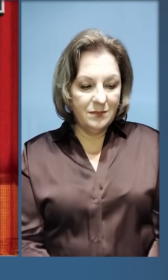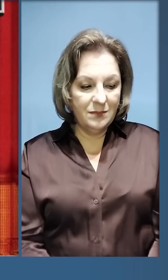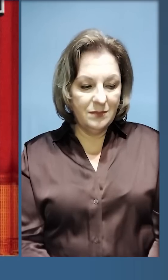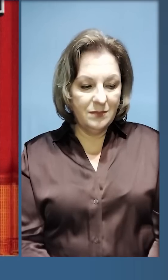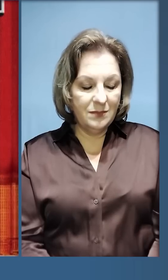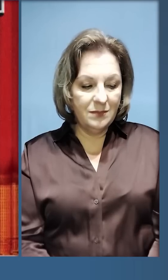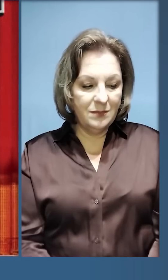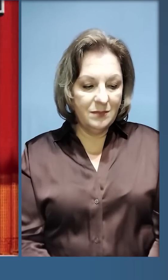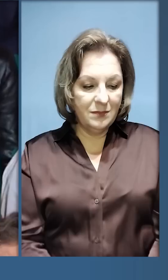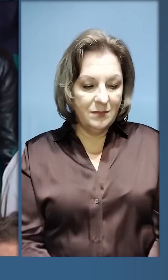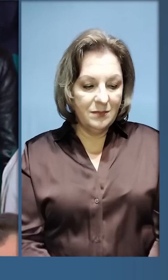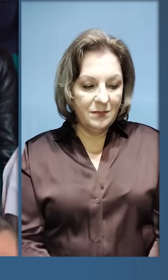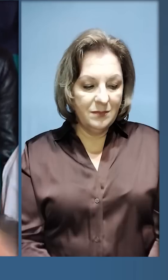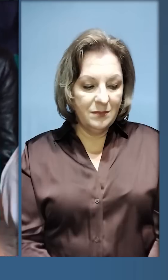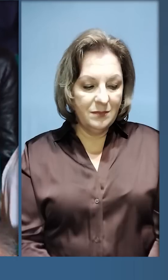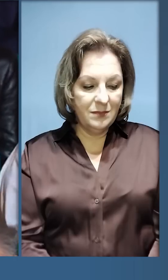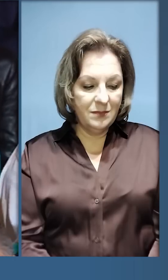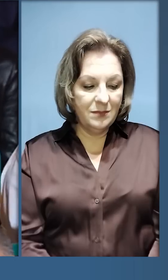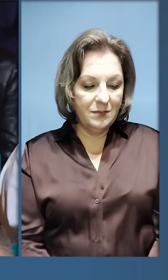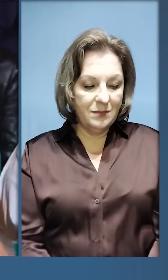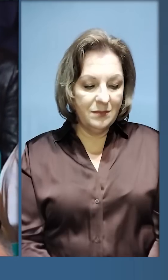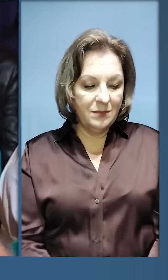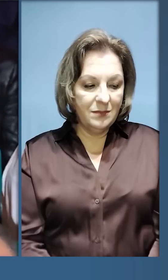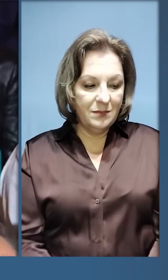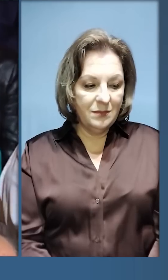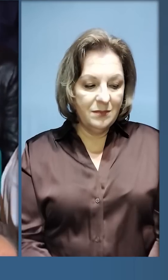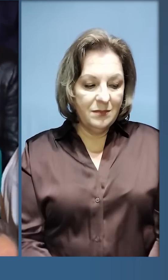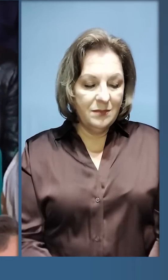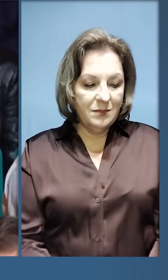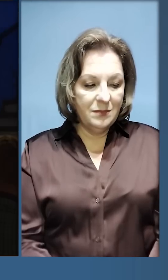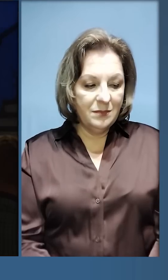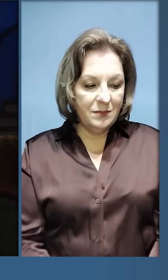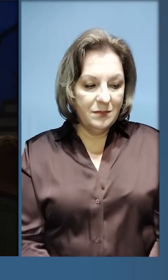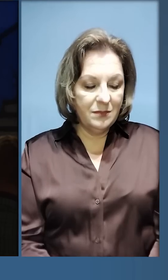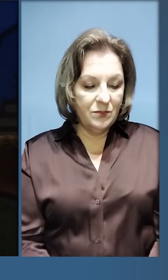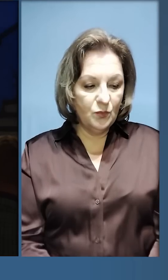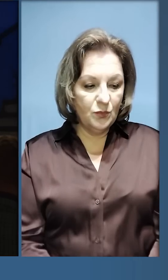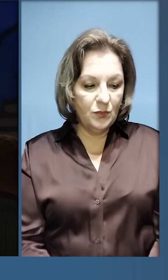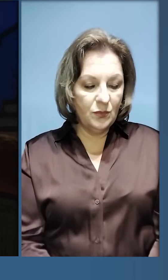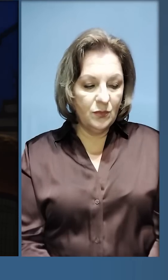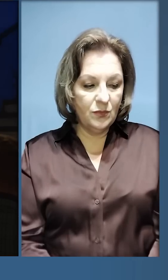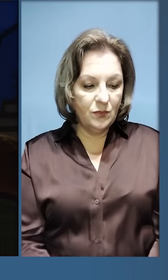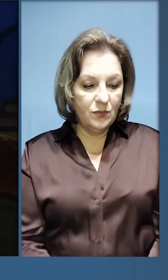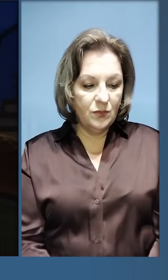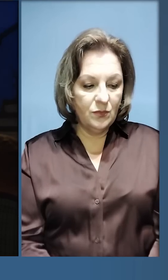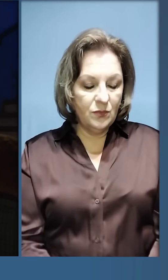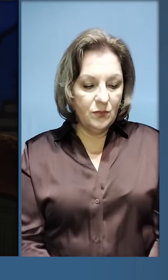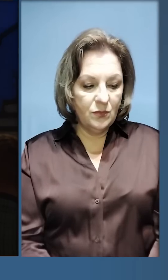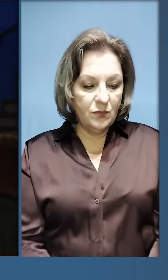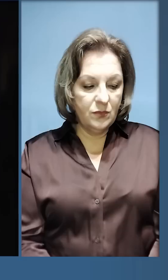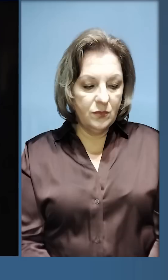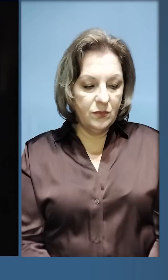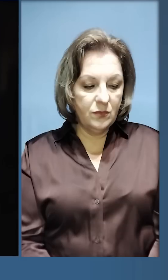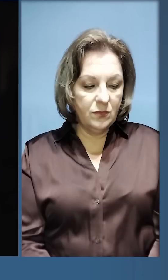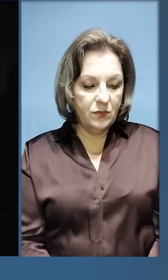гадости рассказываете? You have been funny most of your life is how you made your living, being